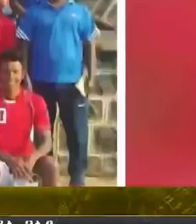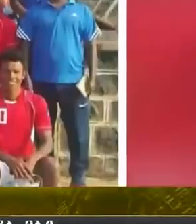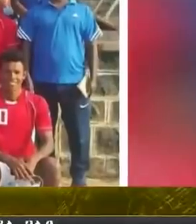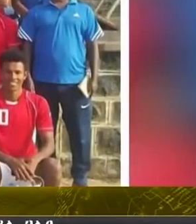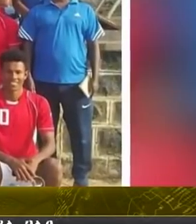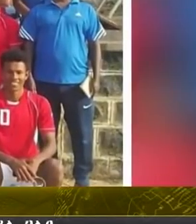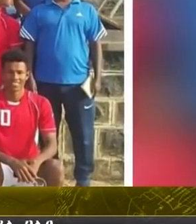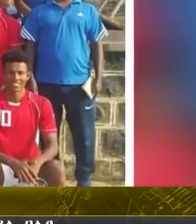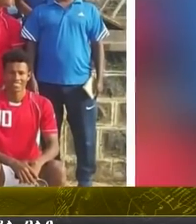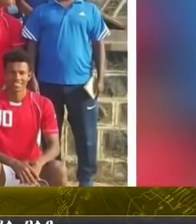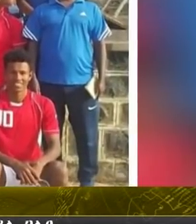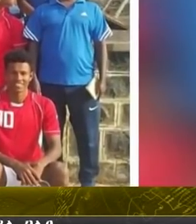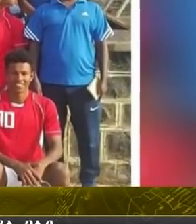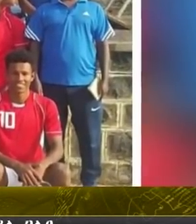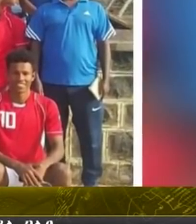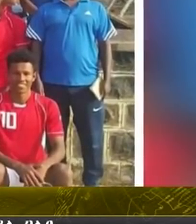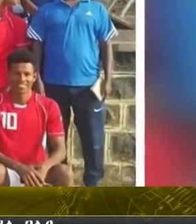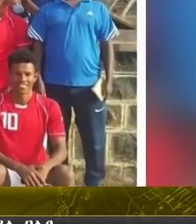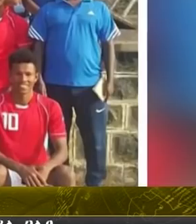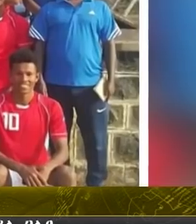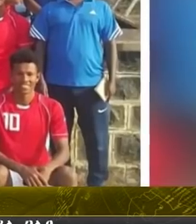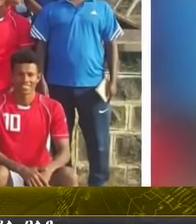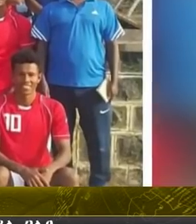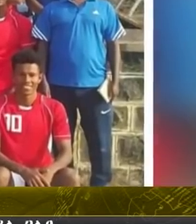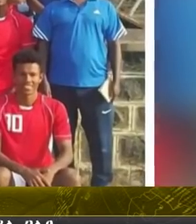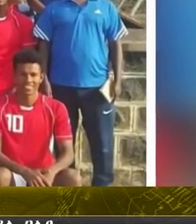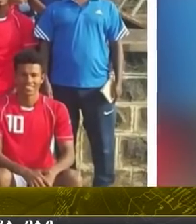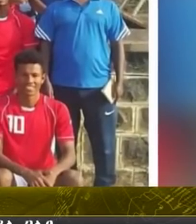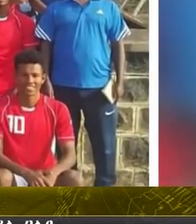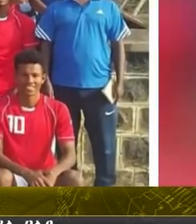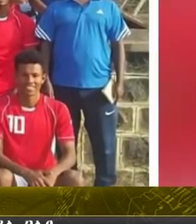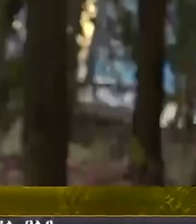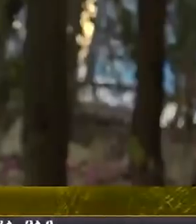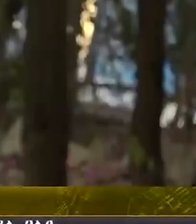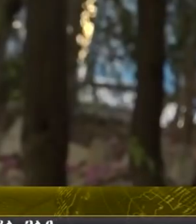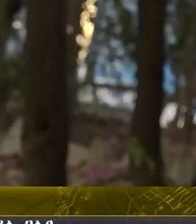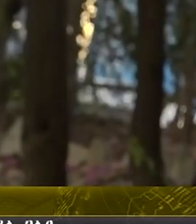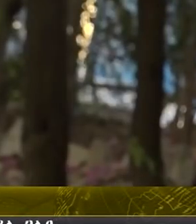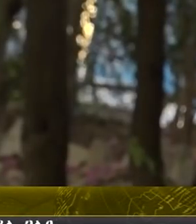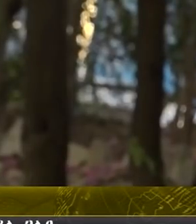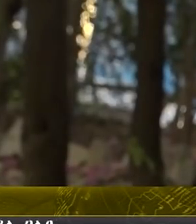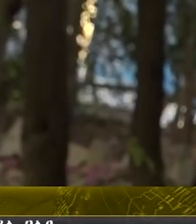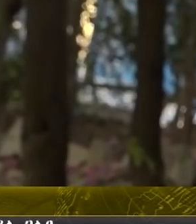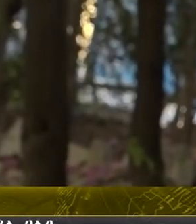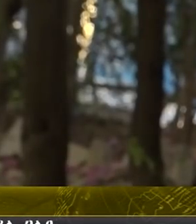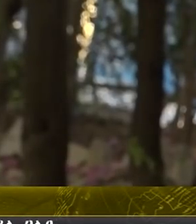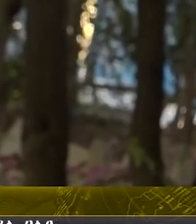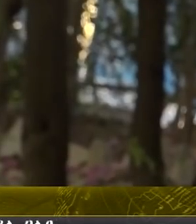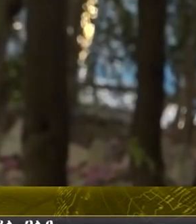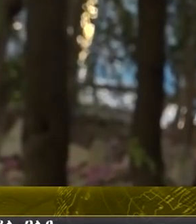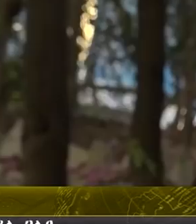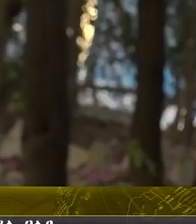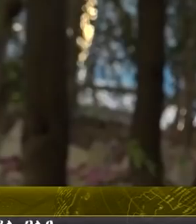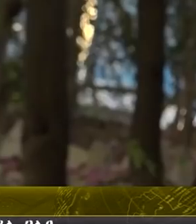ተቋሪፁ እና መቐለ 70 እንደርታ ኣብ ተሳቲፉ ላሕሸ ፕሮፎርማንስ ከርኢ እየ ኣነ ኤክስፔክት ገብሮ ቲመይስ ሒዘ ከይደስ ኣብኡ ኣብ ና